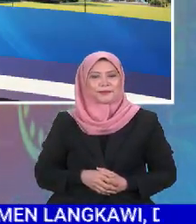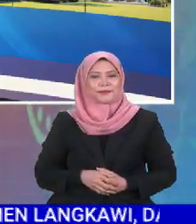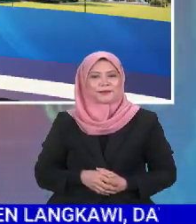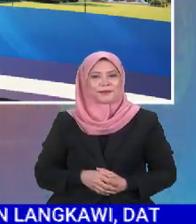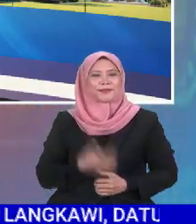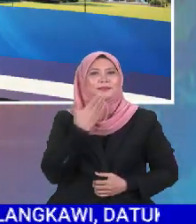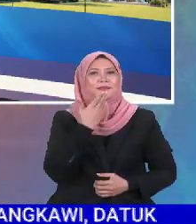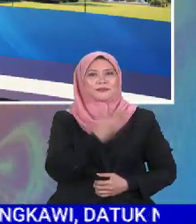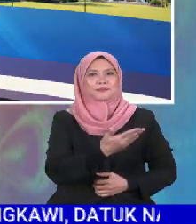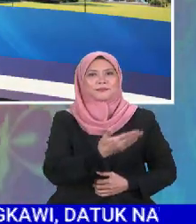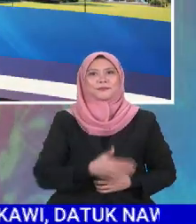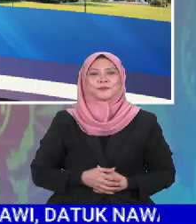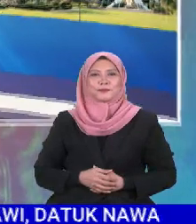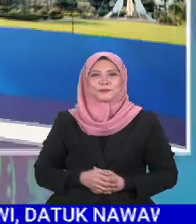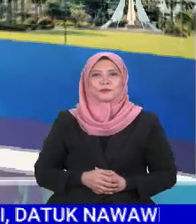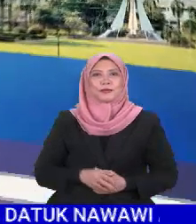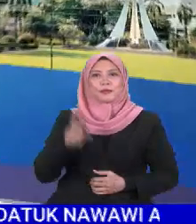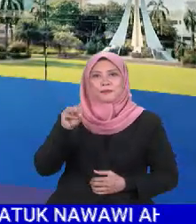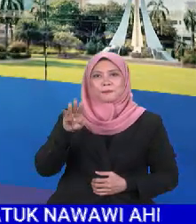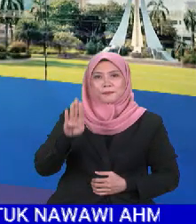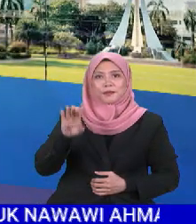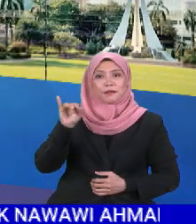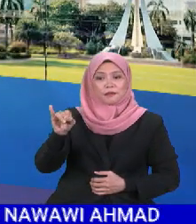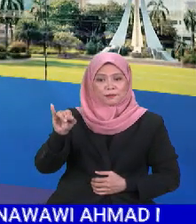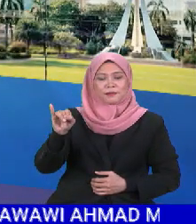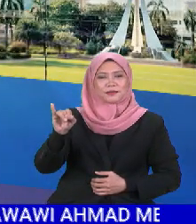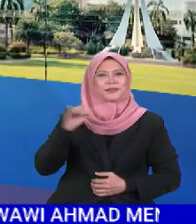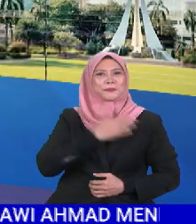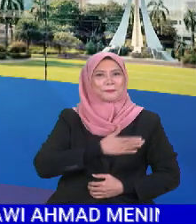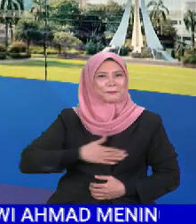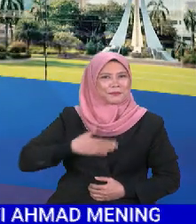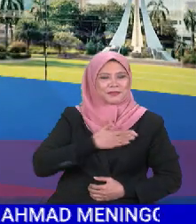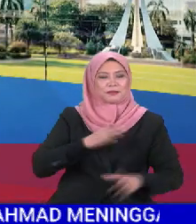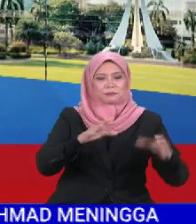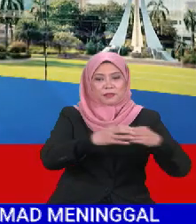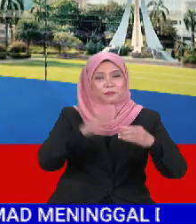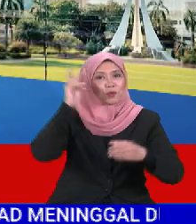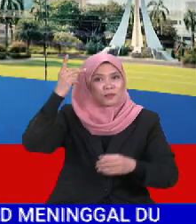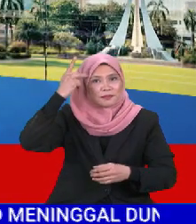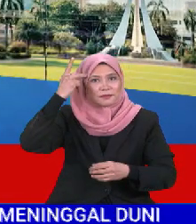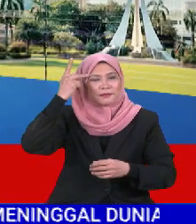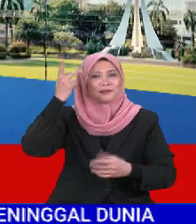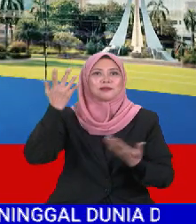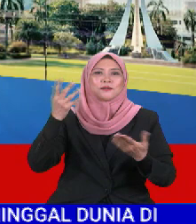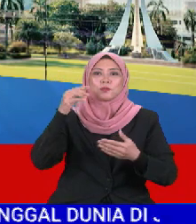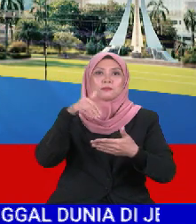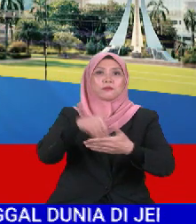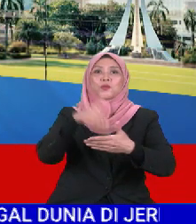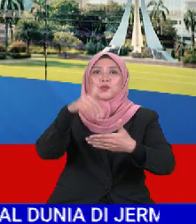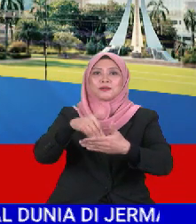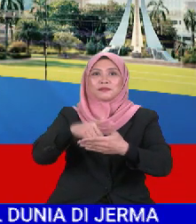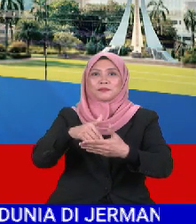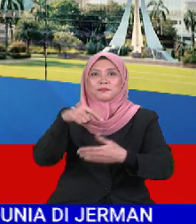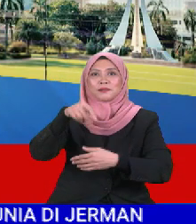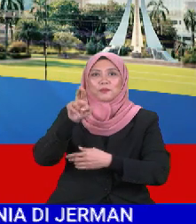Baik terima kasih majelis semua partai politik yang terlibat pada pilihan meraih umum